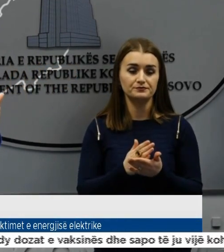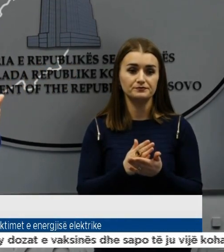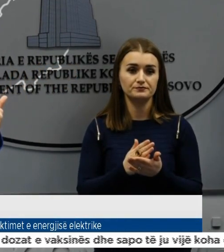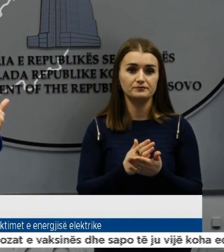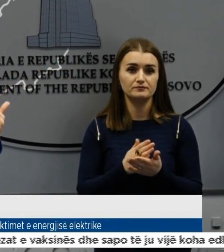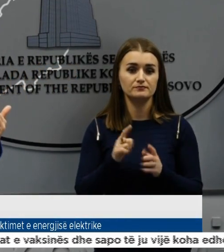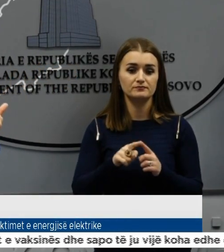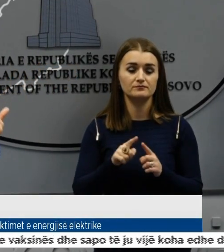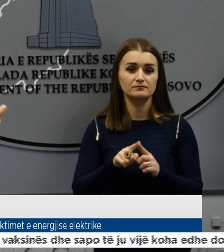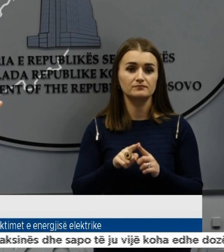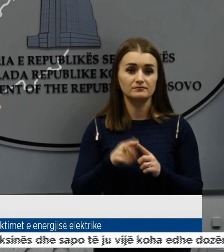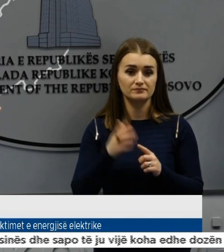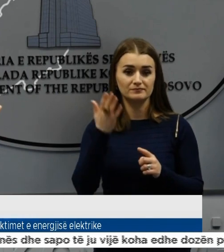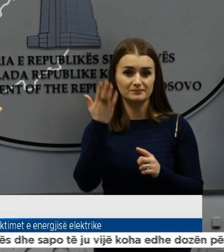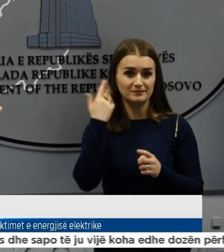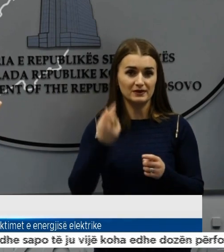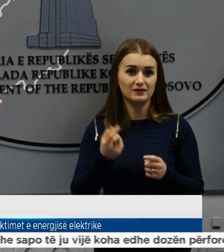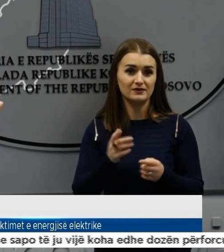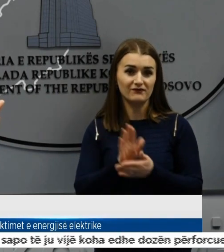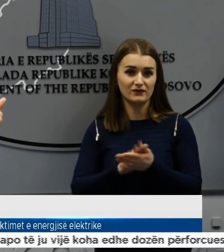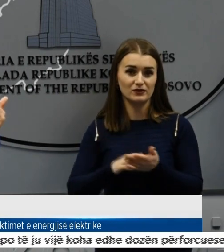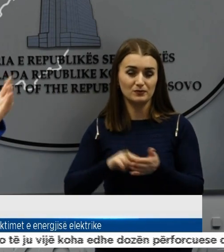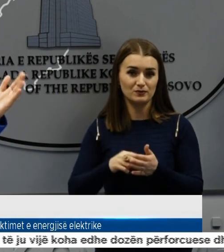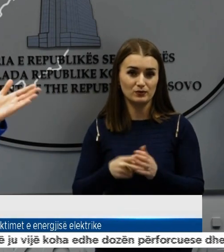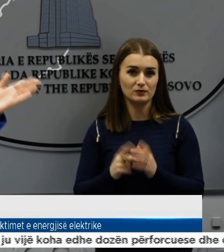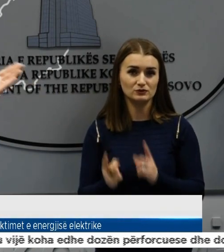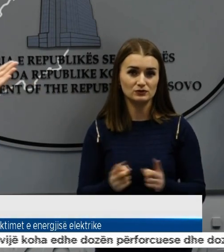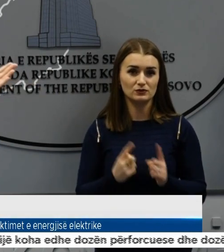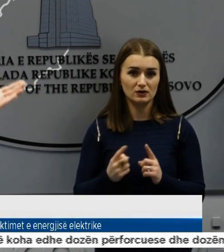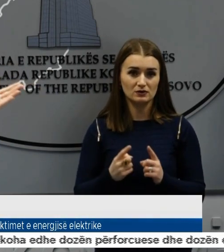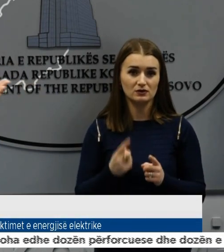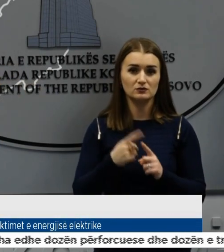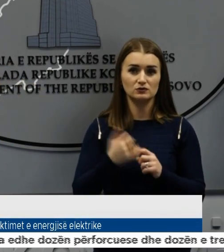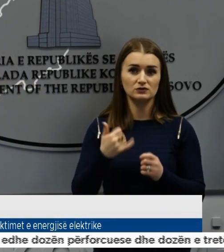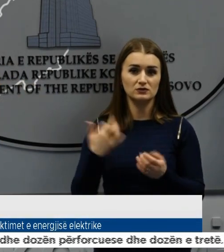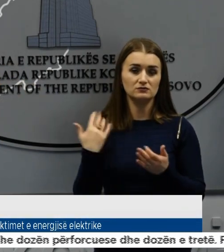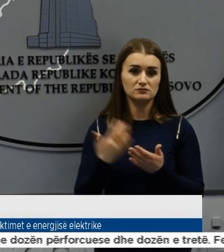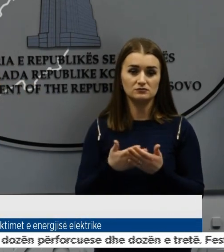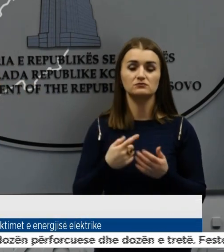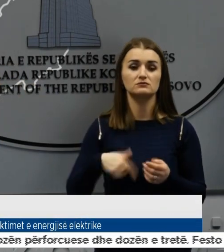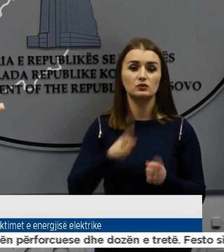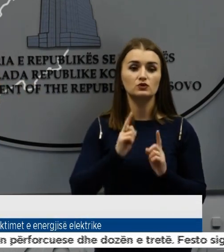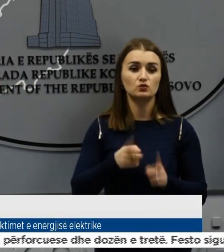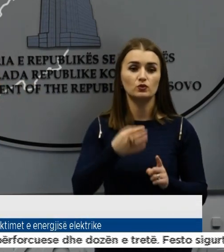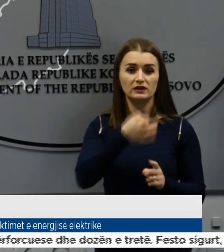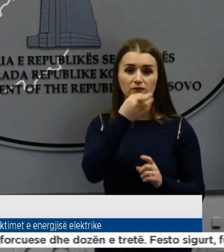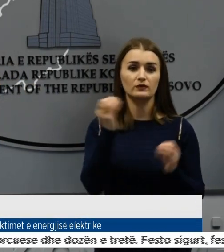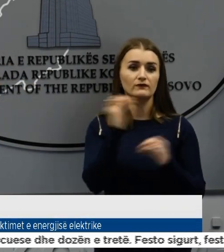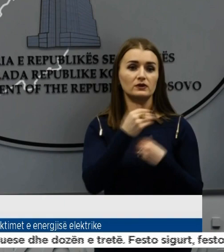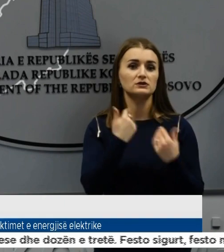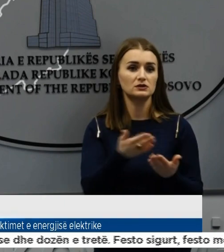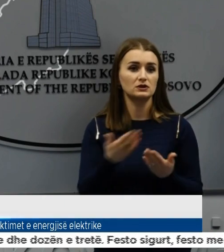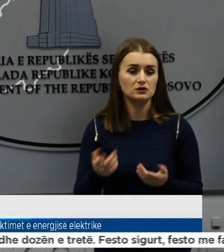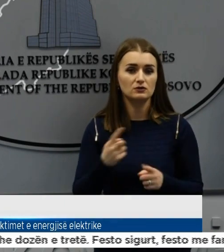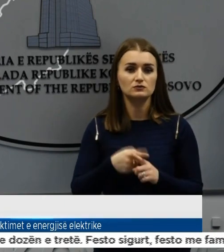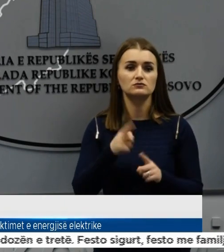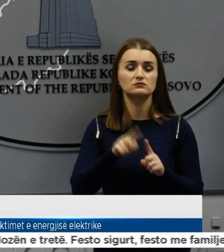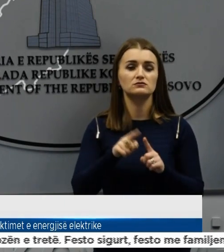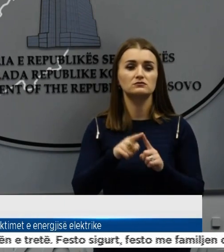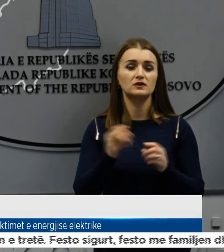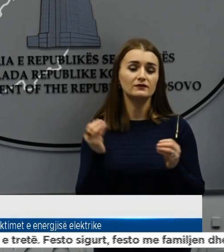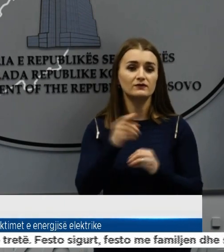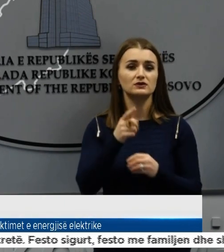të ndihet kriza në Kosovë, është që duhet të jemi të informuar se cili prej nesh dhe të bëjmë maksimumin që të kursejmë energjinë